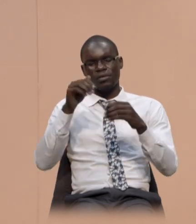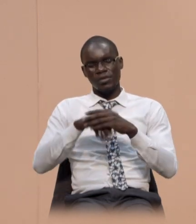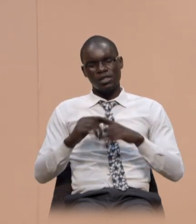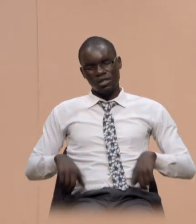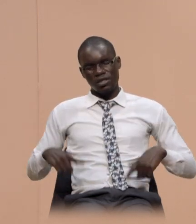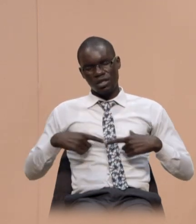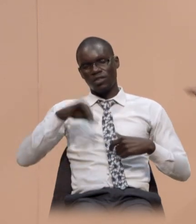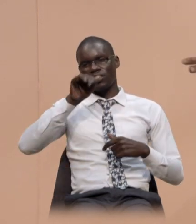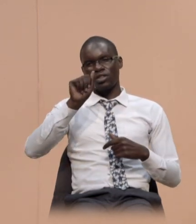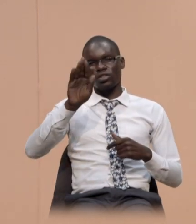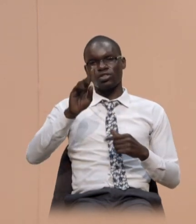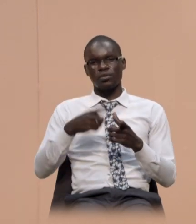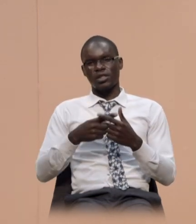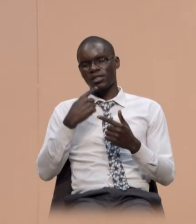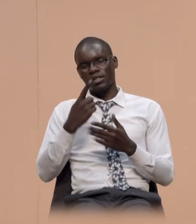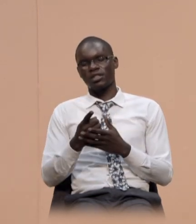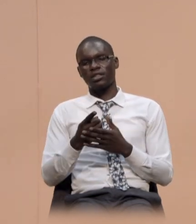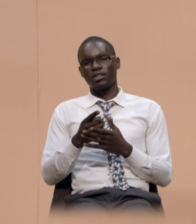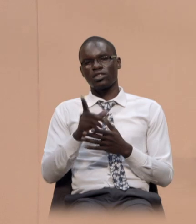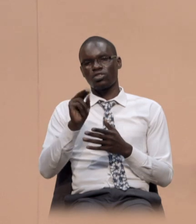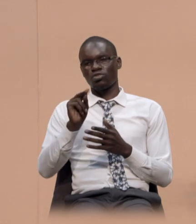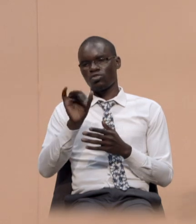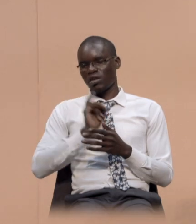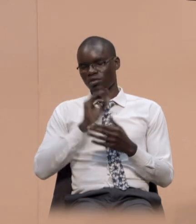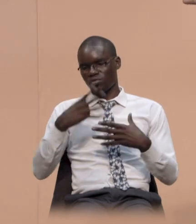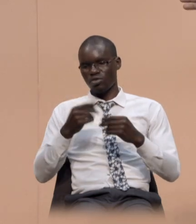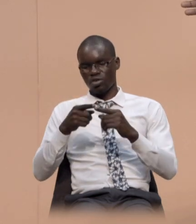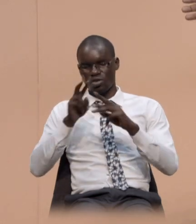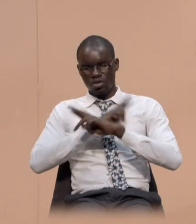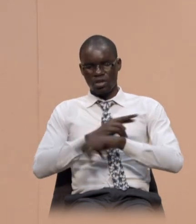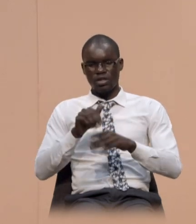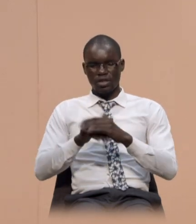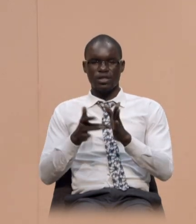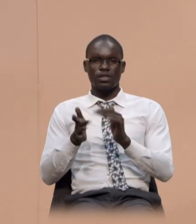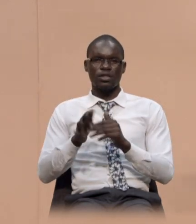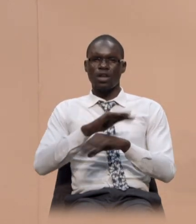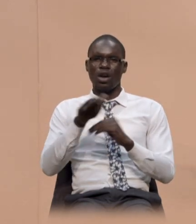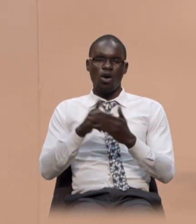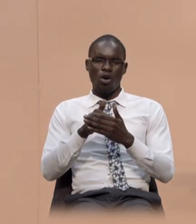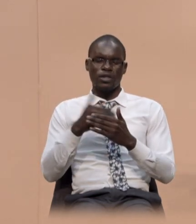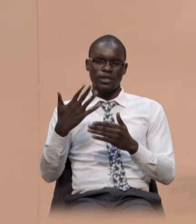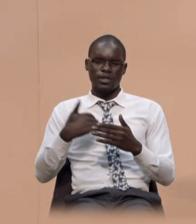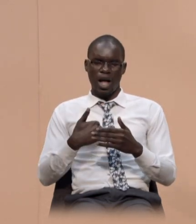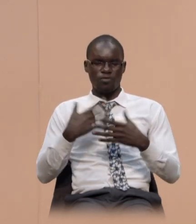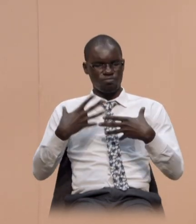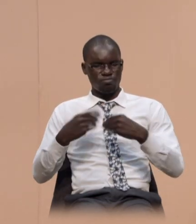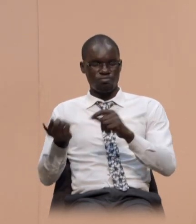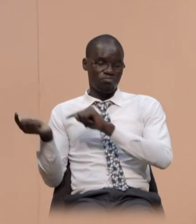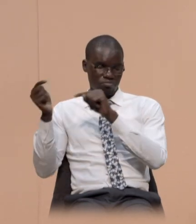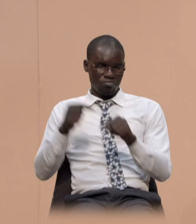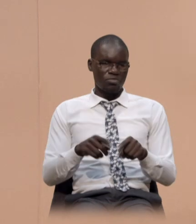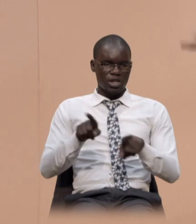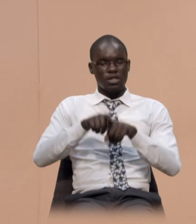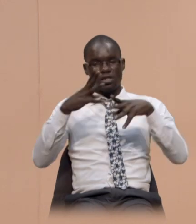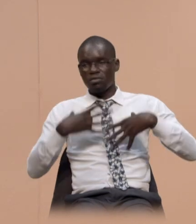Ayubu. Ayubu aliamua akasema, no, I am going to rest in Christ. All things have gone. They came